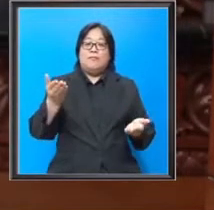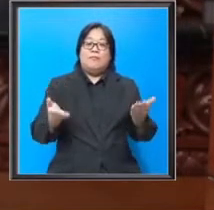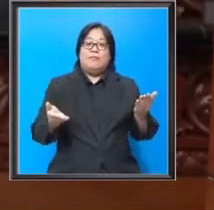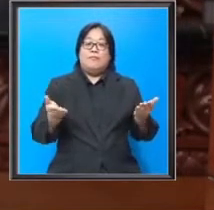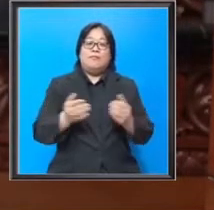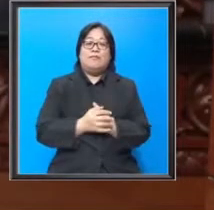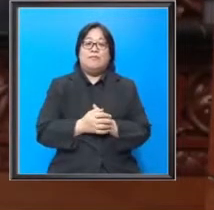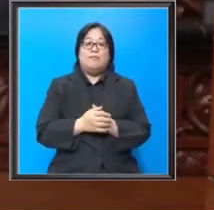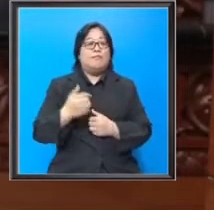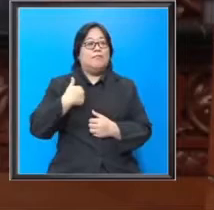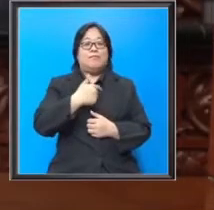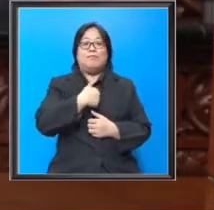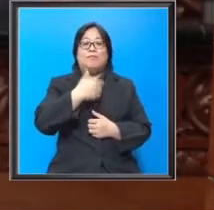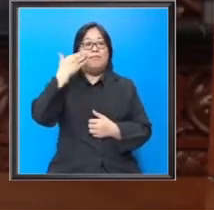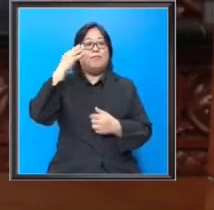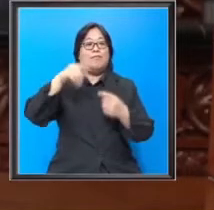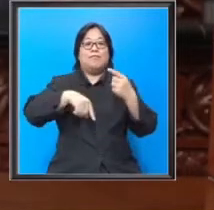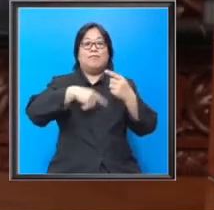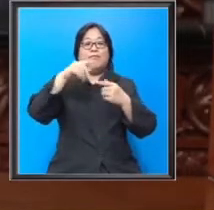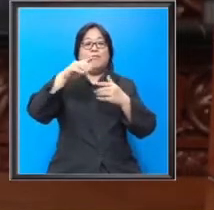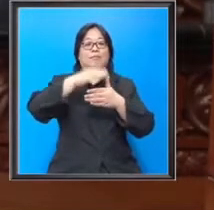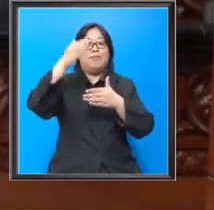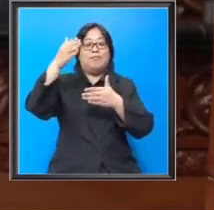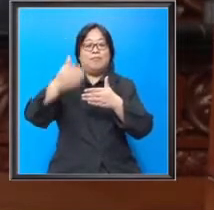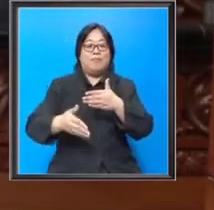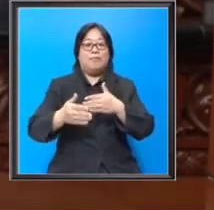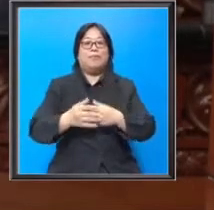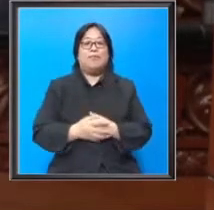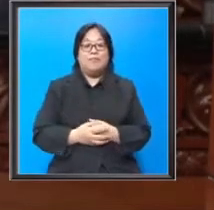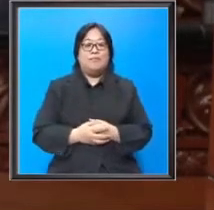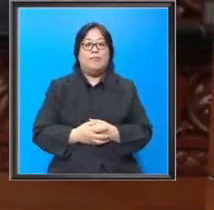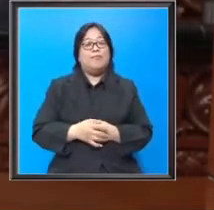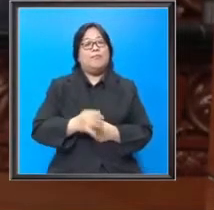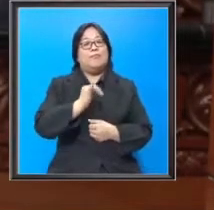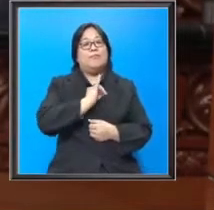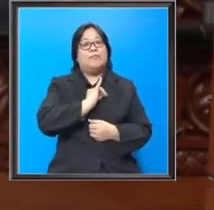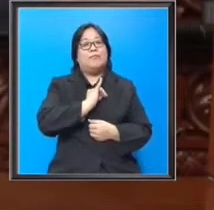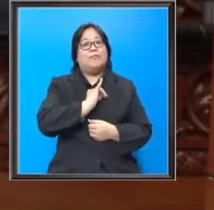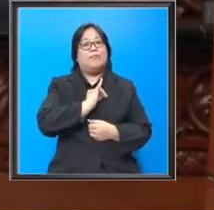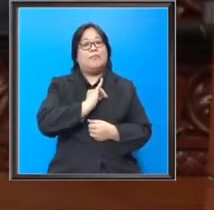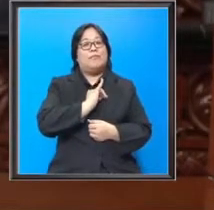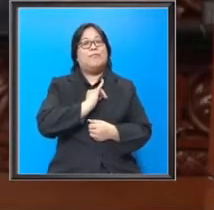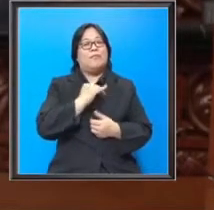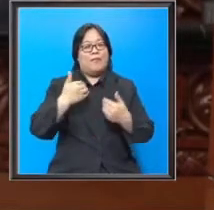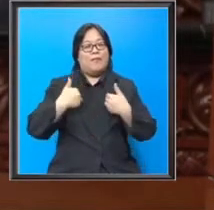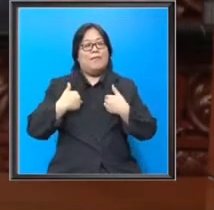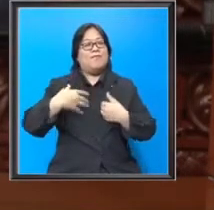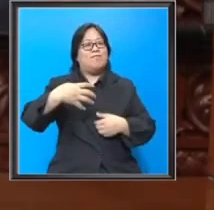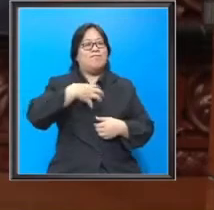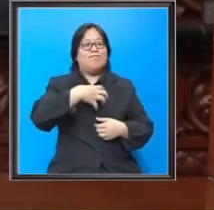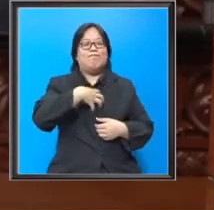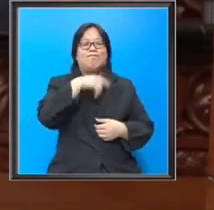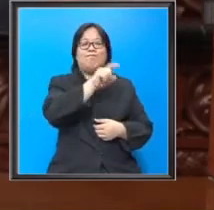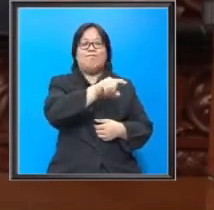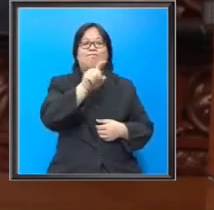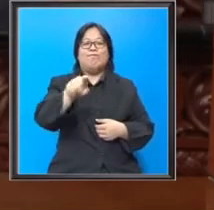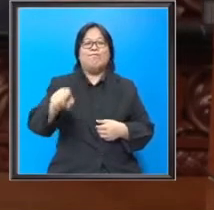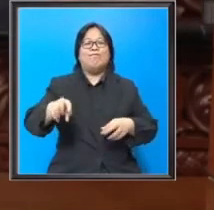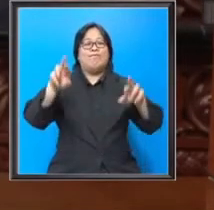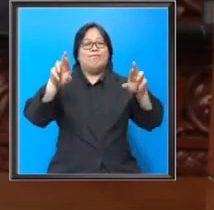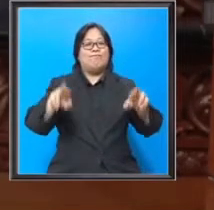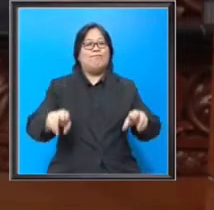kita tidak tahu berakhirnya tempo ini saya mau saya membawa warung Utara ya sebenarnya